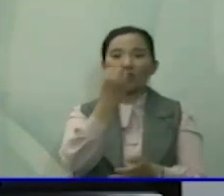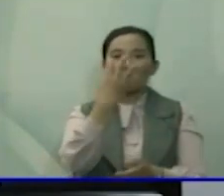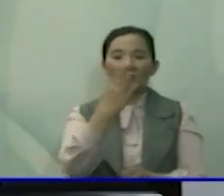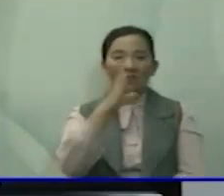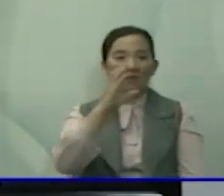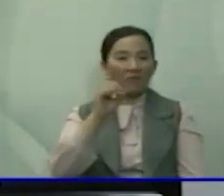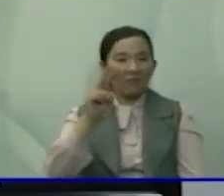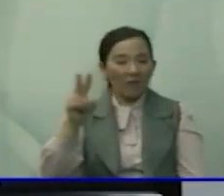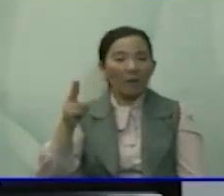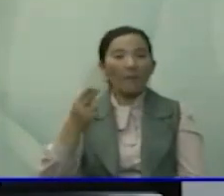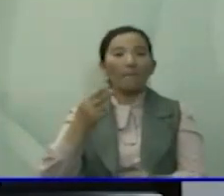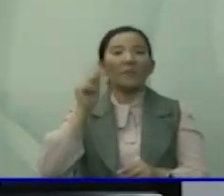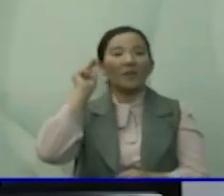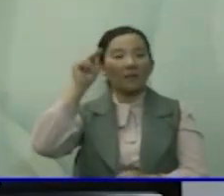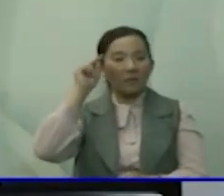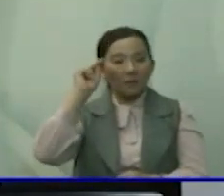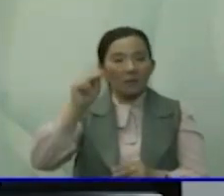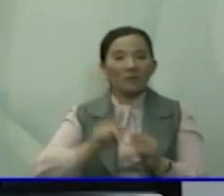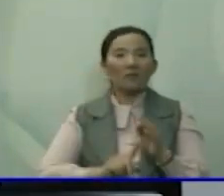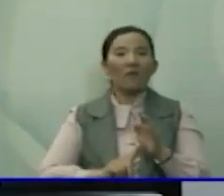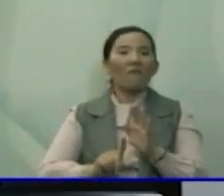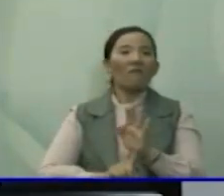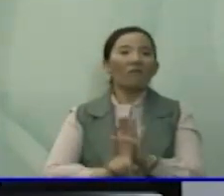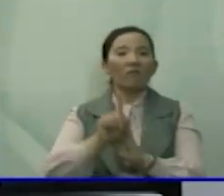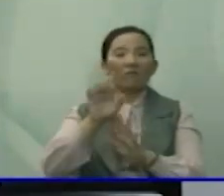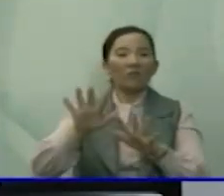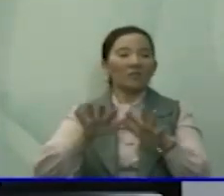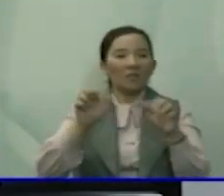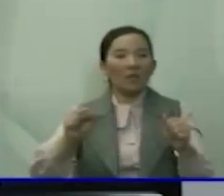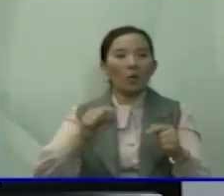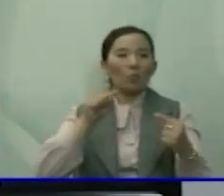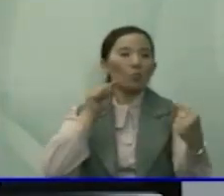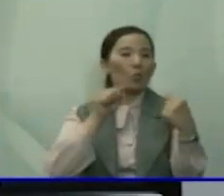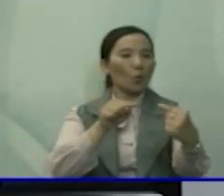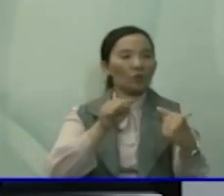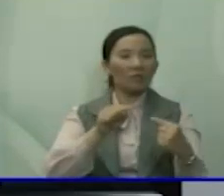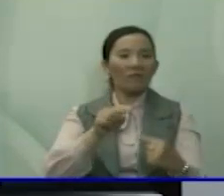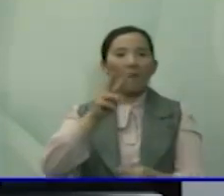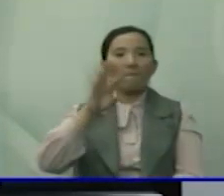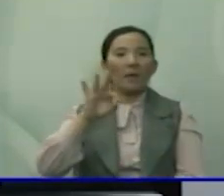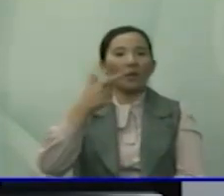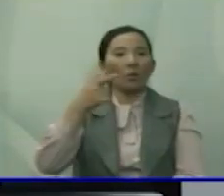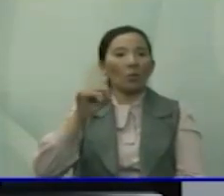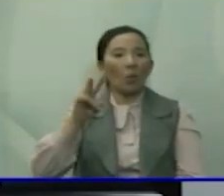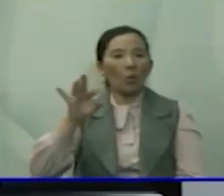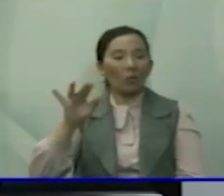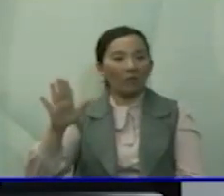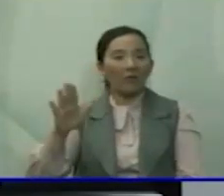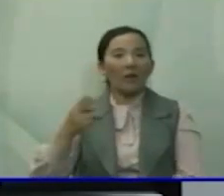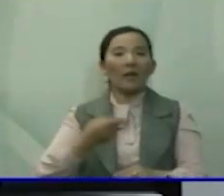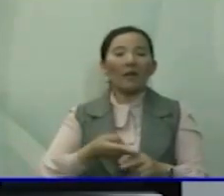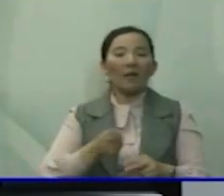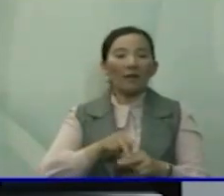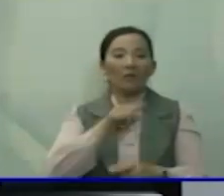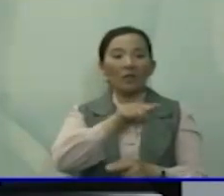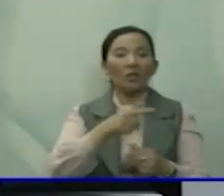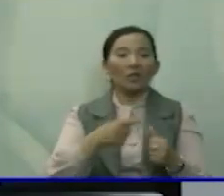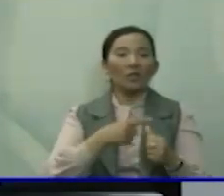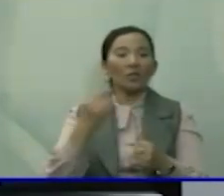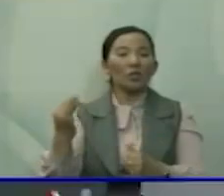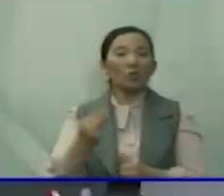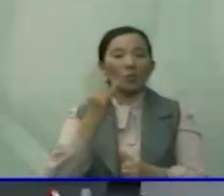китайцы восстали против монголов это восстание вошло в историю под названием